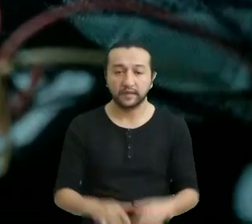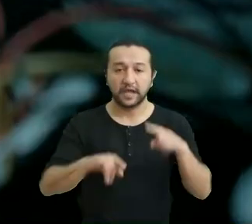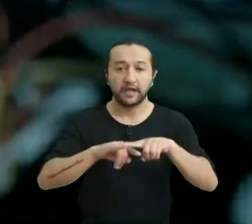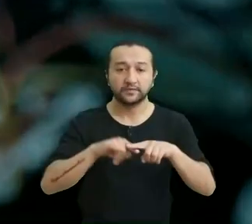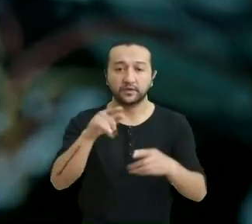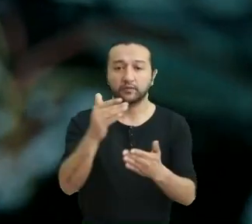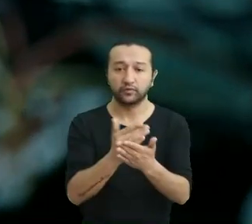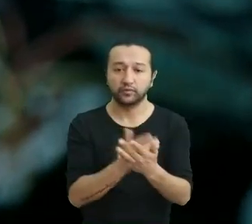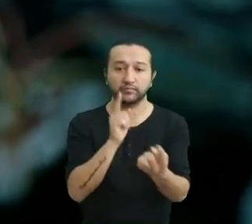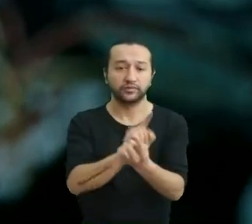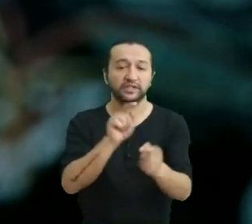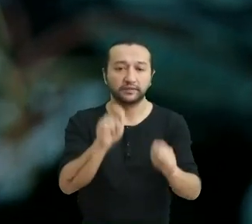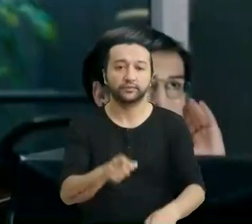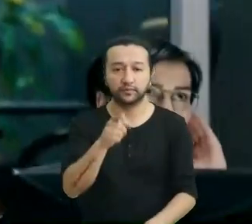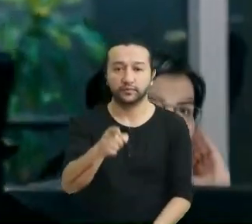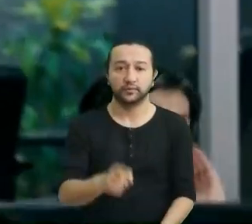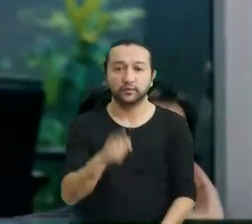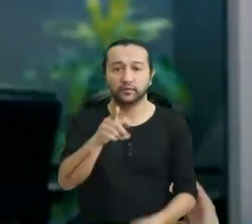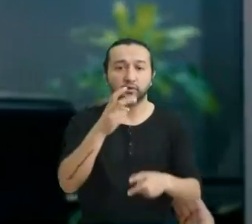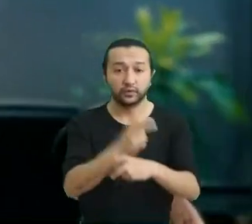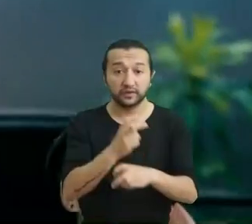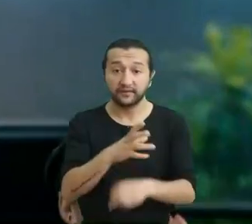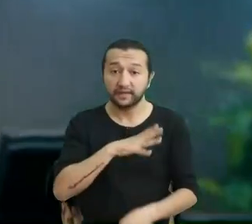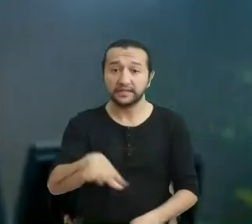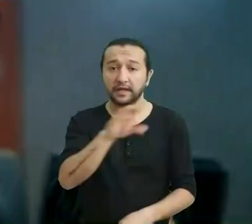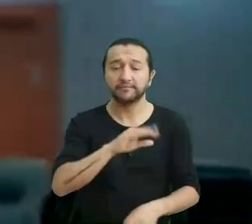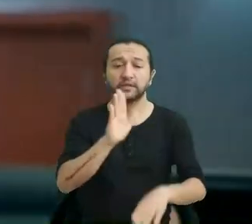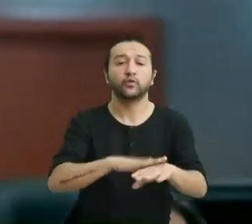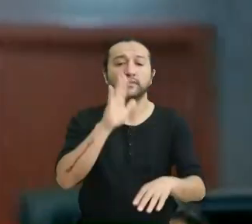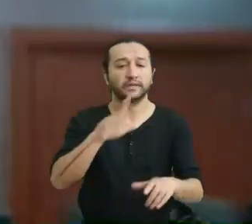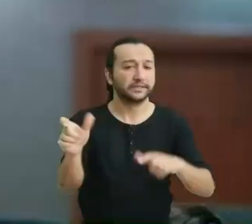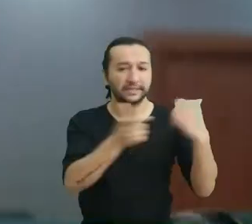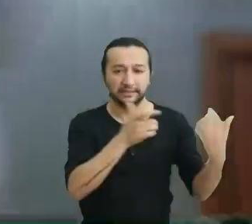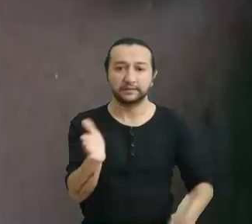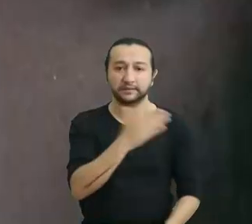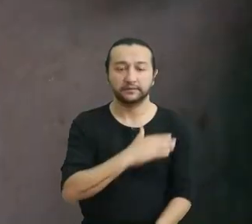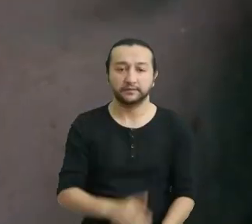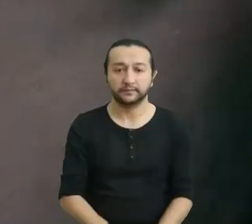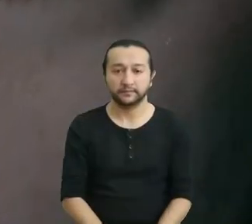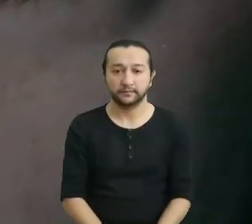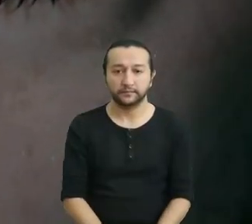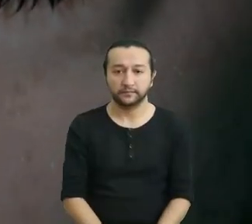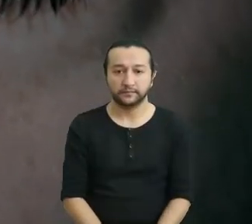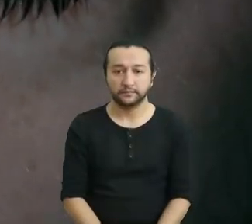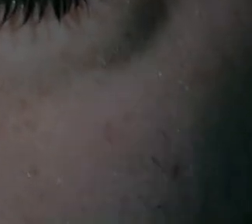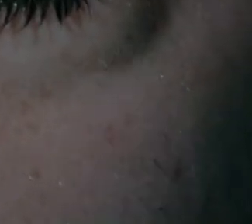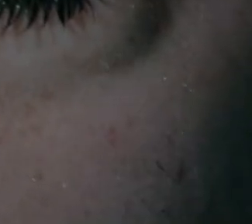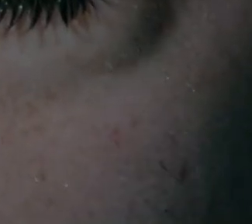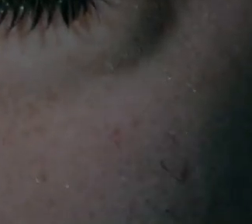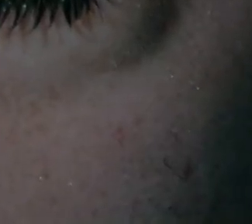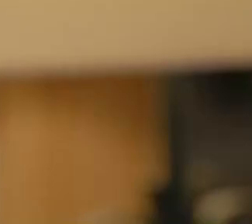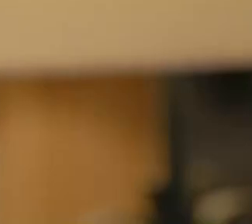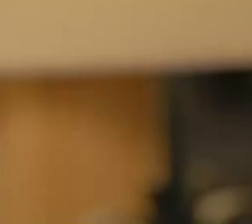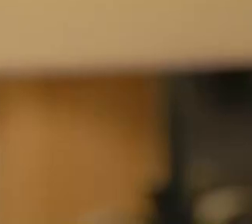Hamza düzeneğe müdahale ediyor. Durum riskliyse müdahale etmeyin. Ekibi tahliye edin. Dimitri korkuyla